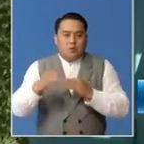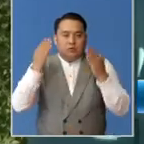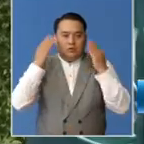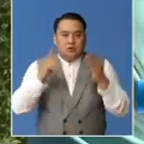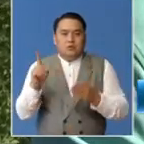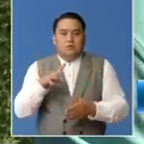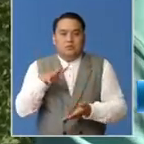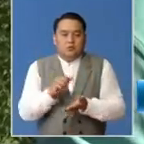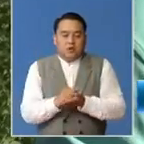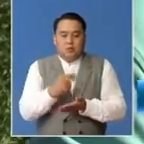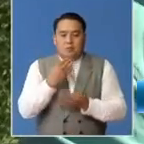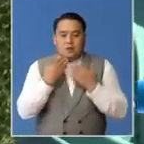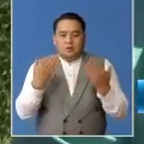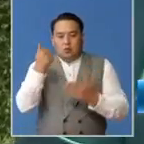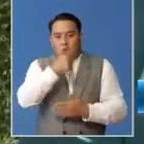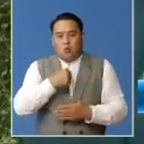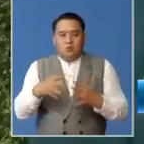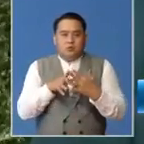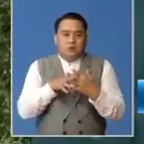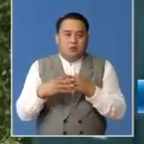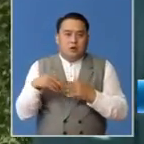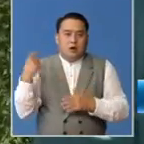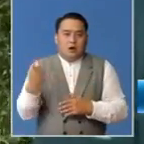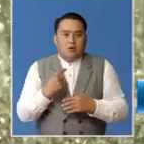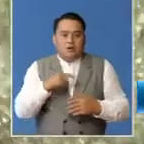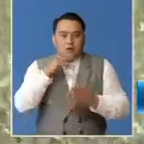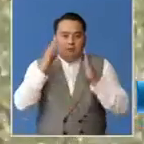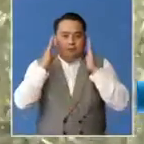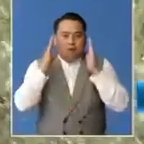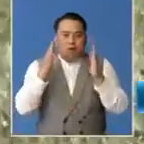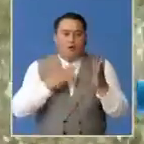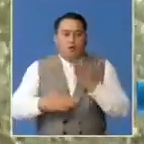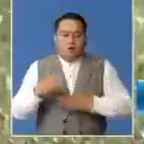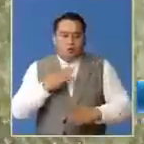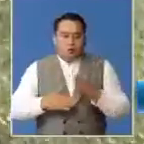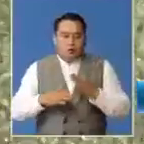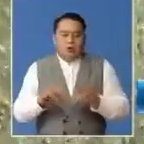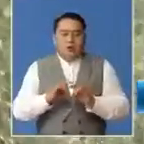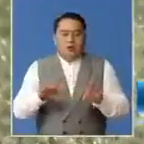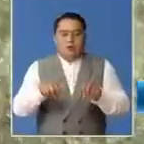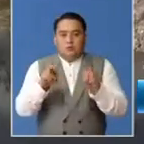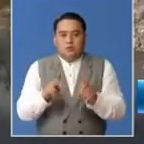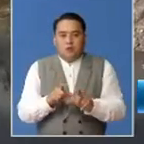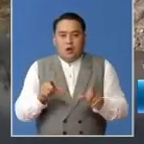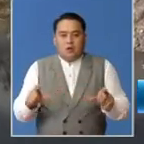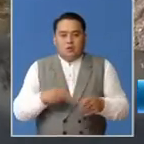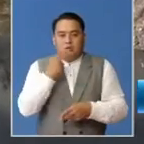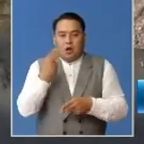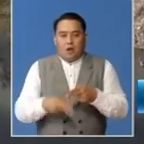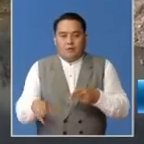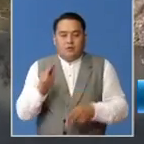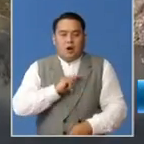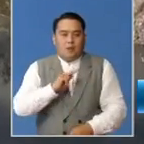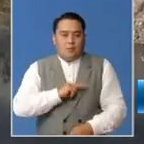заняться. Заметил, в последние годы к сельскому хозяйству уделяется большое внимание. Это радует. Как отмечают специалисты, после завершения всех